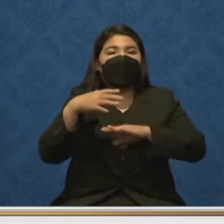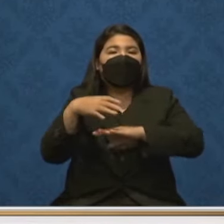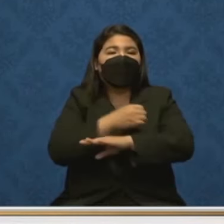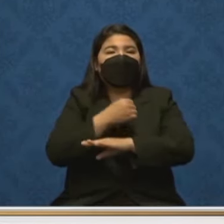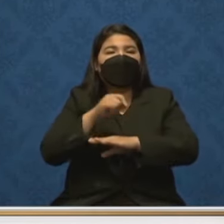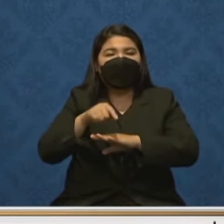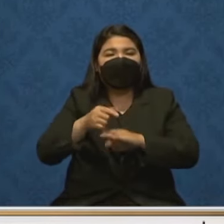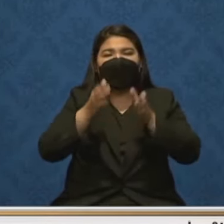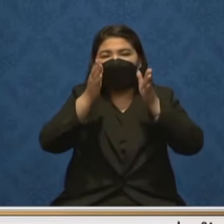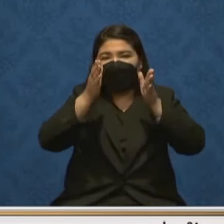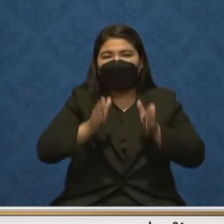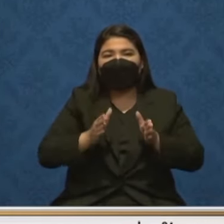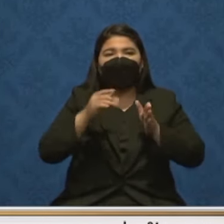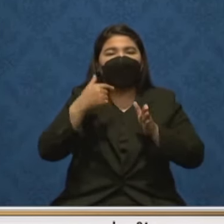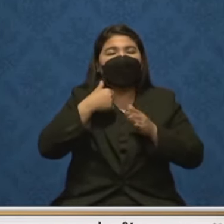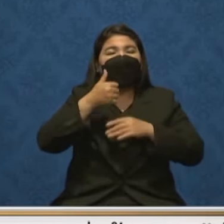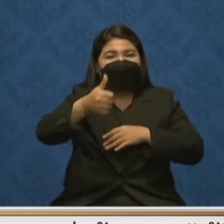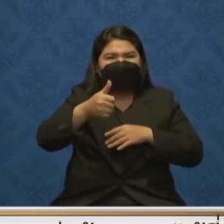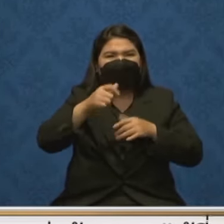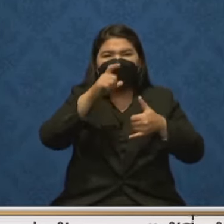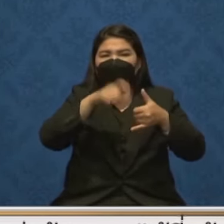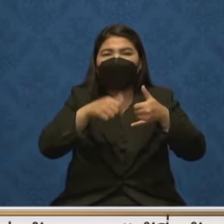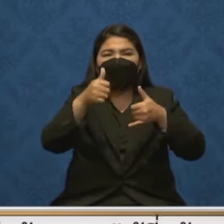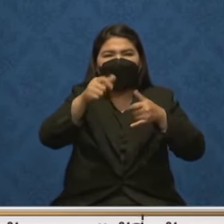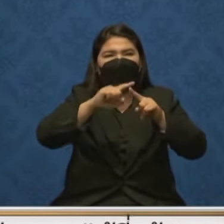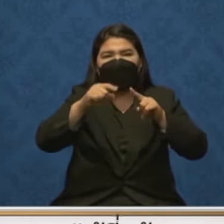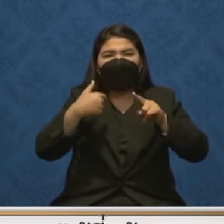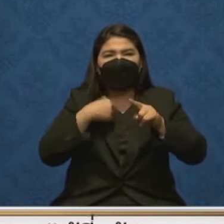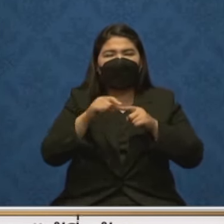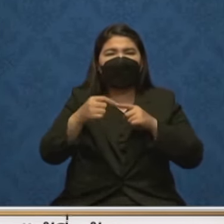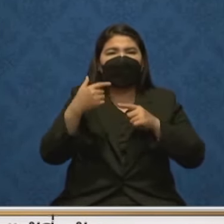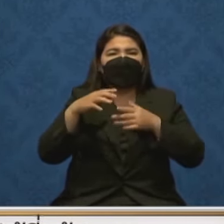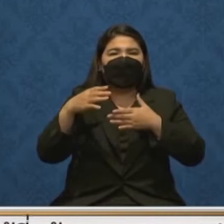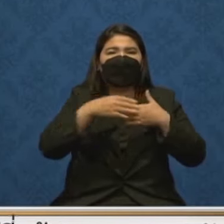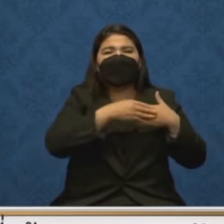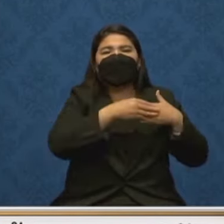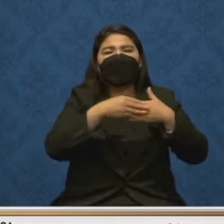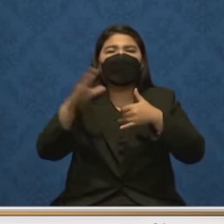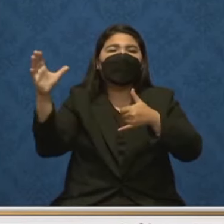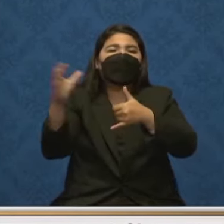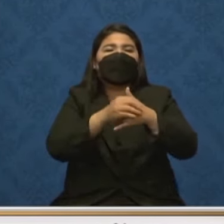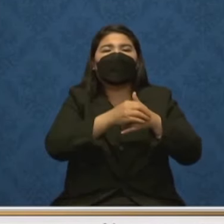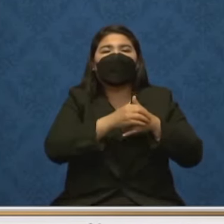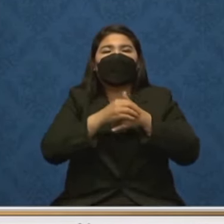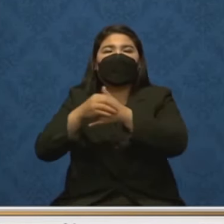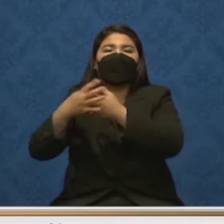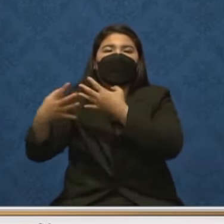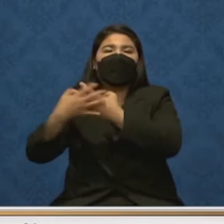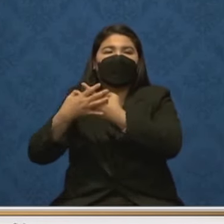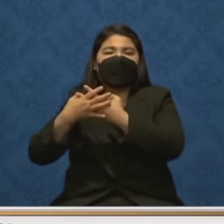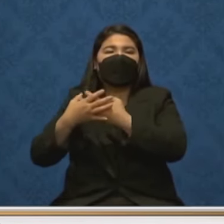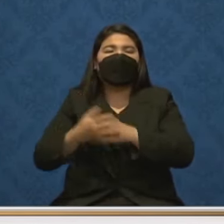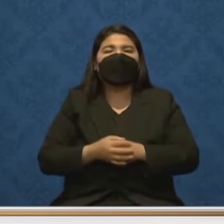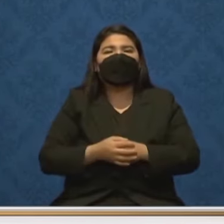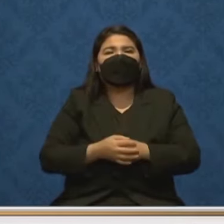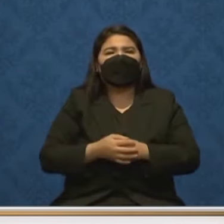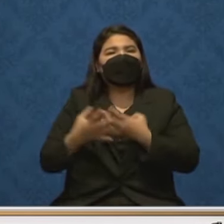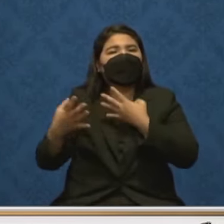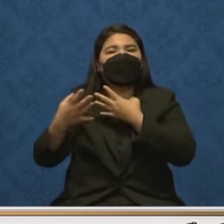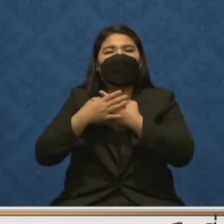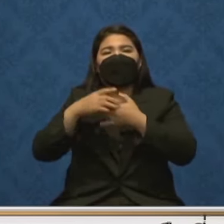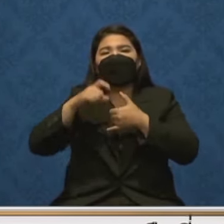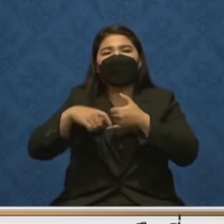ยังเป็นผู้บริสุทธิ์แต่ไม่มีคำพิพากษาแต่จับเข้าไปอยู่ในเรือนจำแล้วนะคะอ่ะก็จำคุกทั้งๆที่